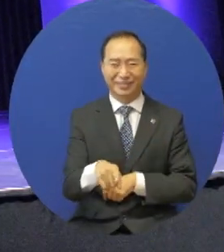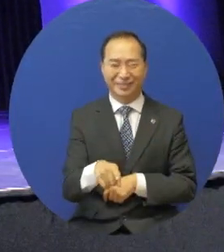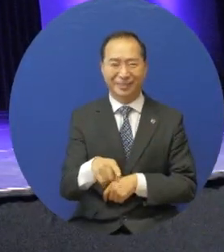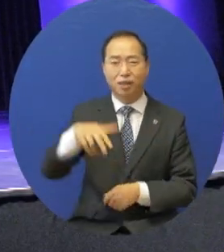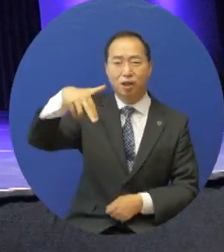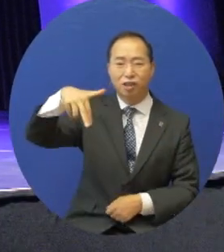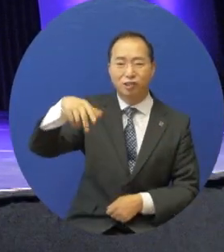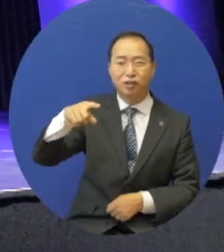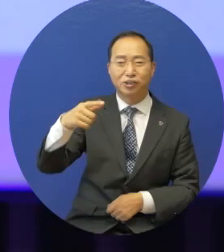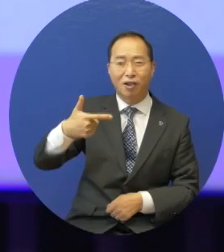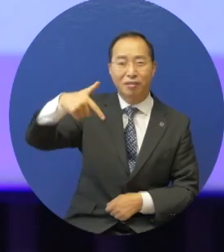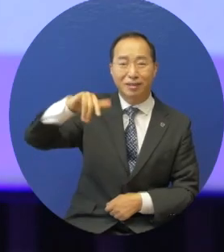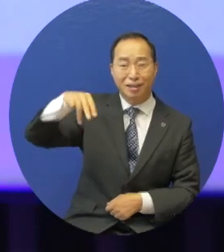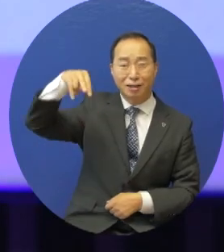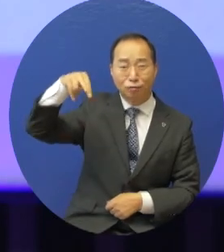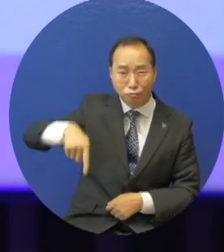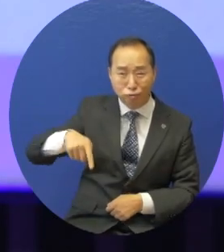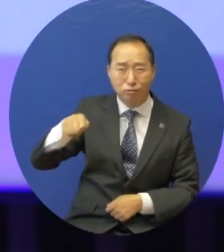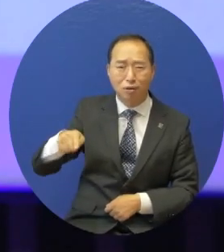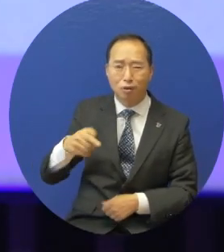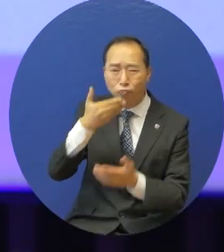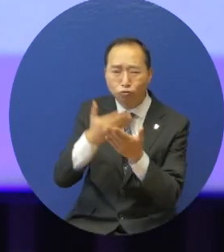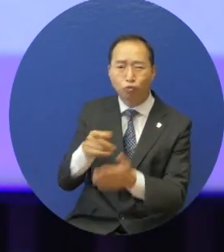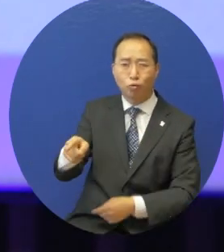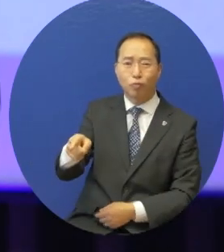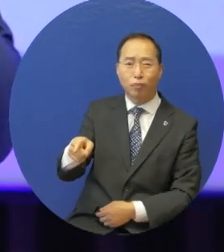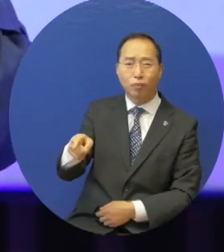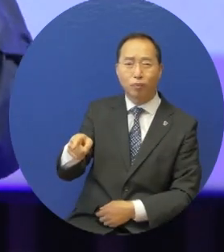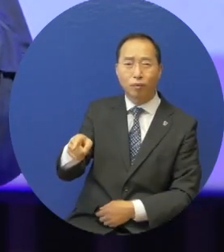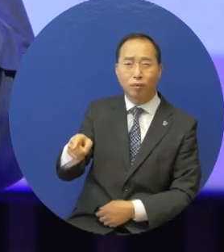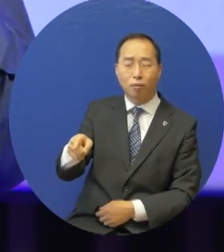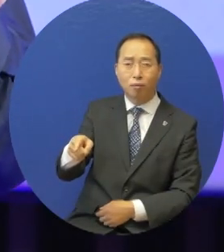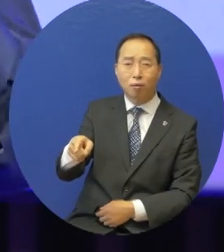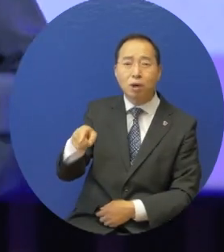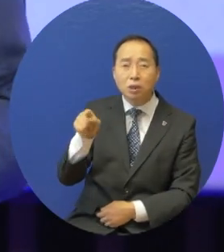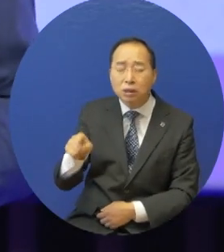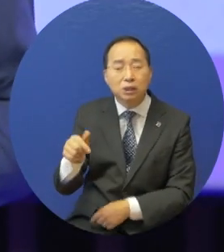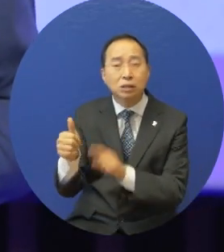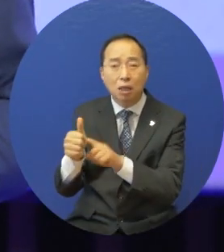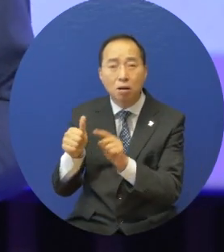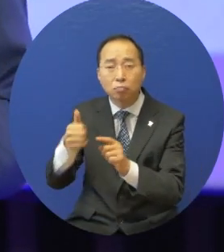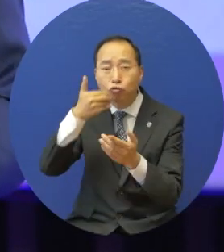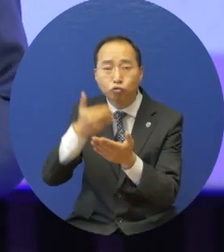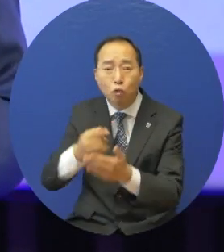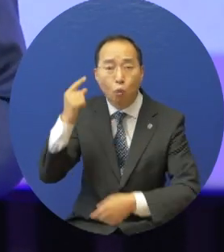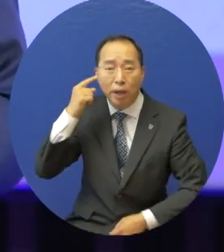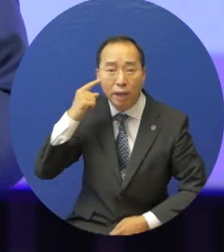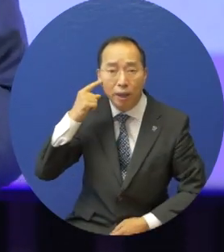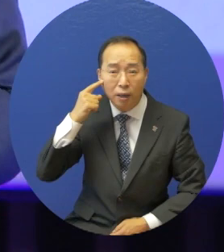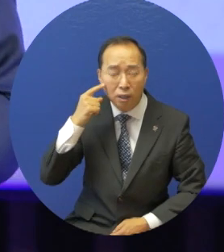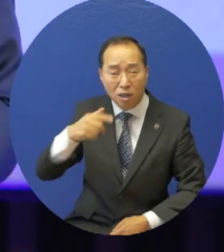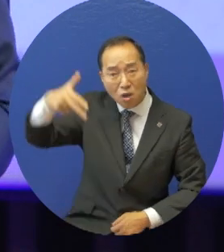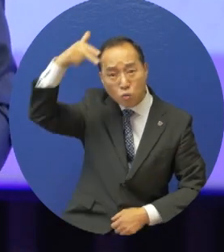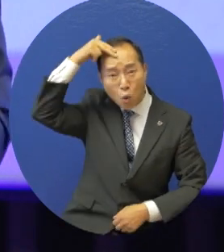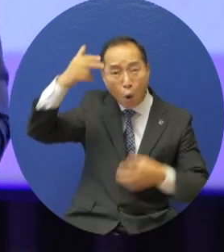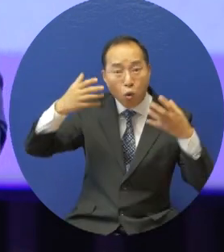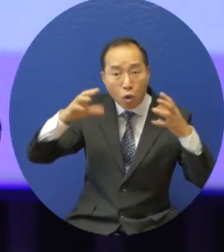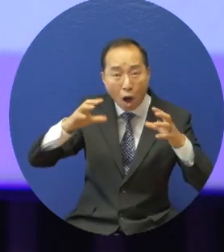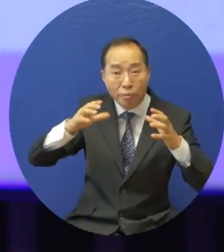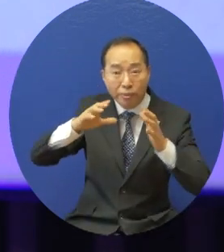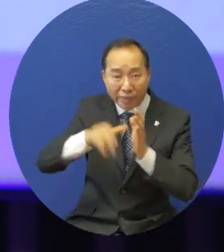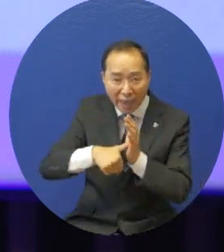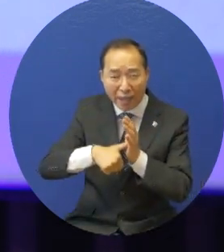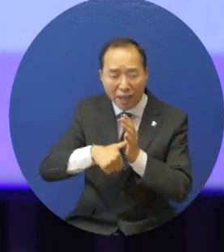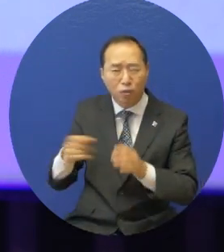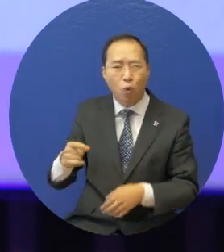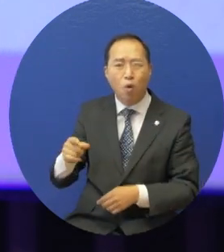여러분들, 이 전기수는 굉장히 문화사적 의미가 있어요. 왜 제가 이거를 여러분에게 소개를 시켜드리냐면, 여러분 조선시대